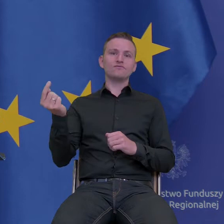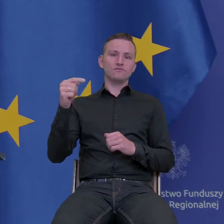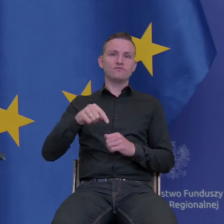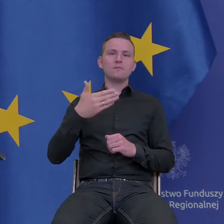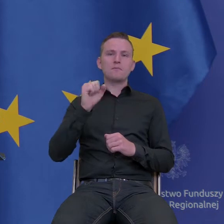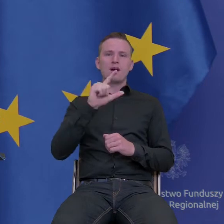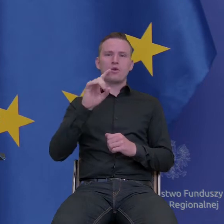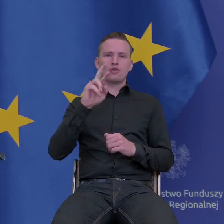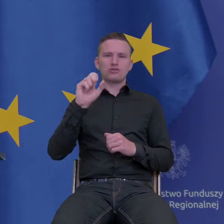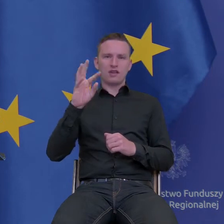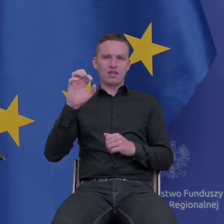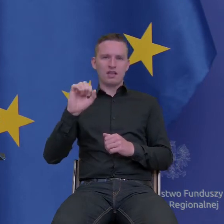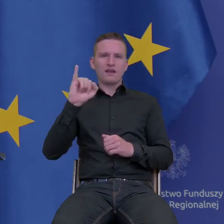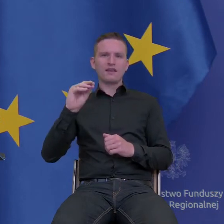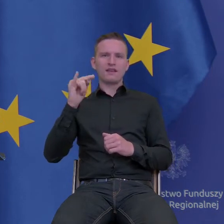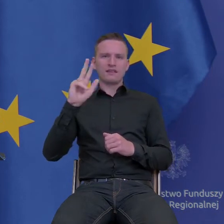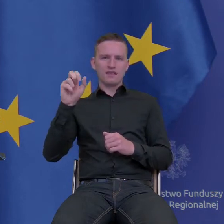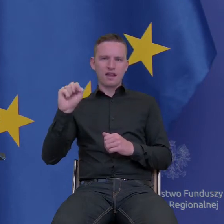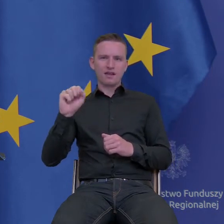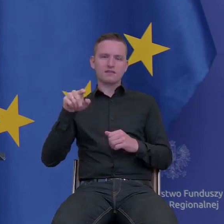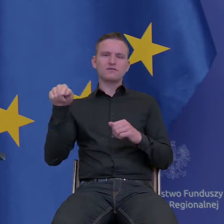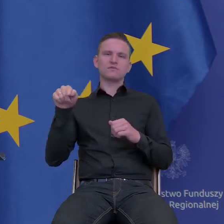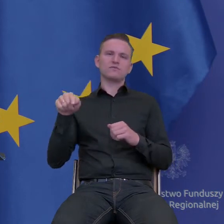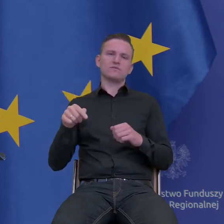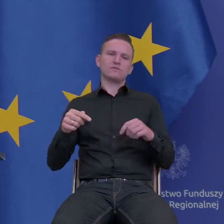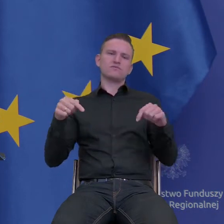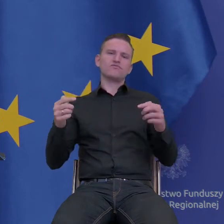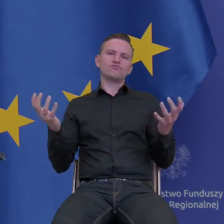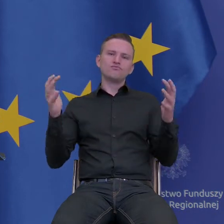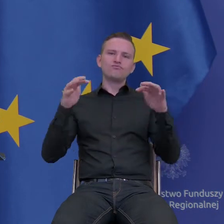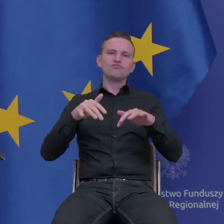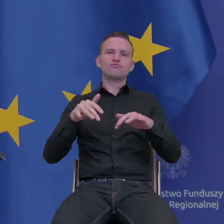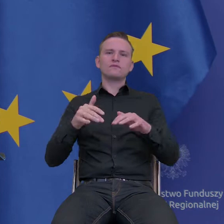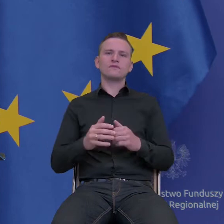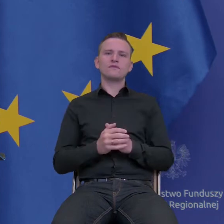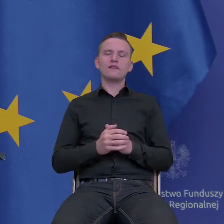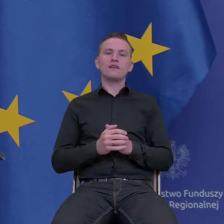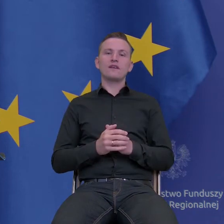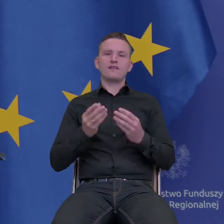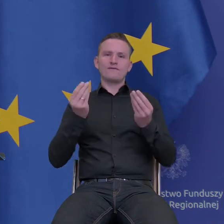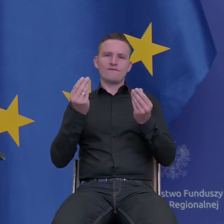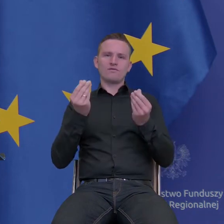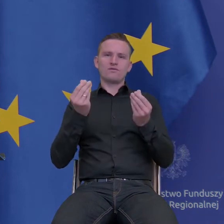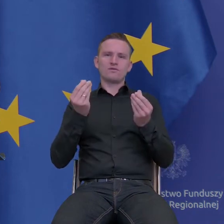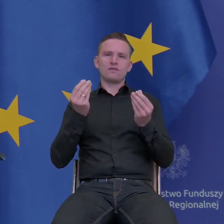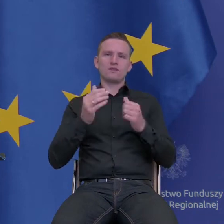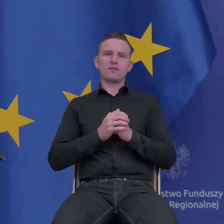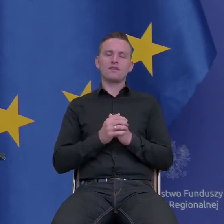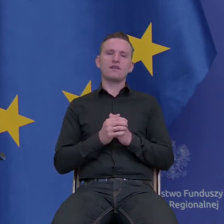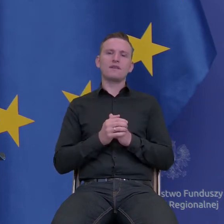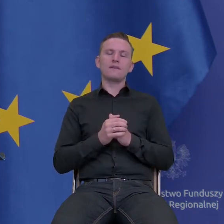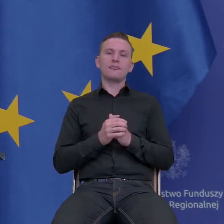ze szkołami, które wzięły udział w konkursie. Mamy jednak niespodziankę. Do naszego studia w Warszawie, tutaj w